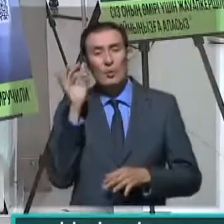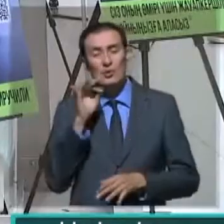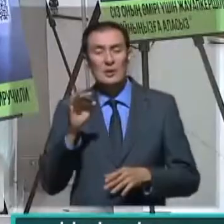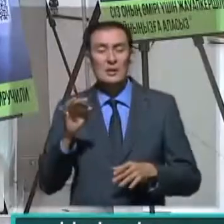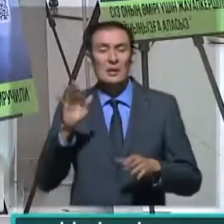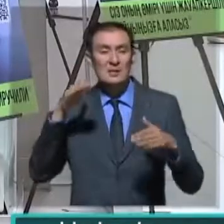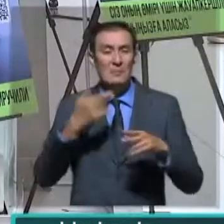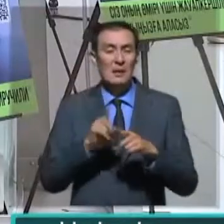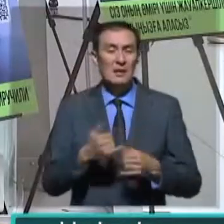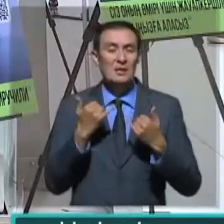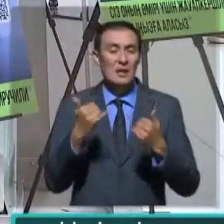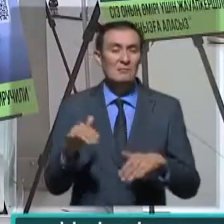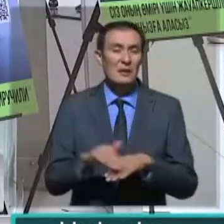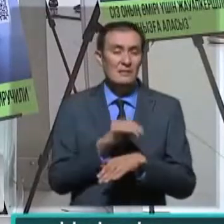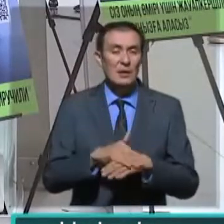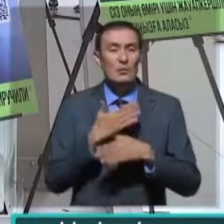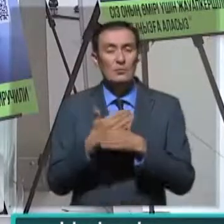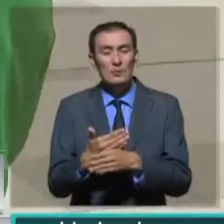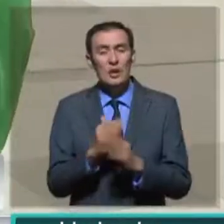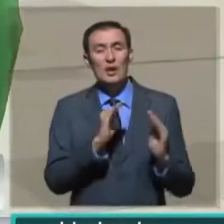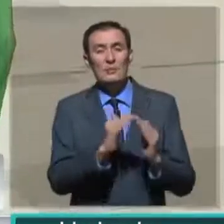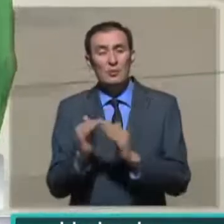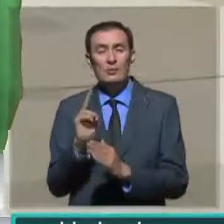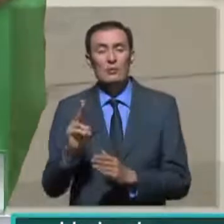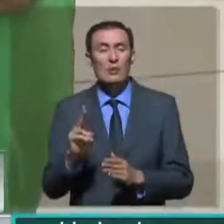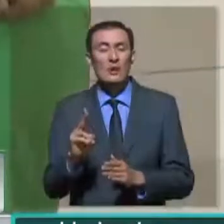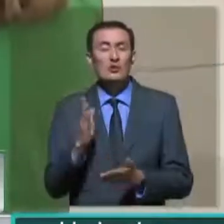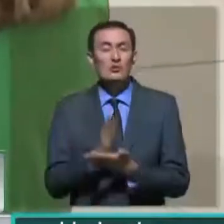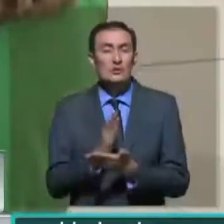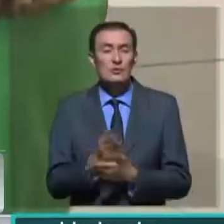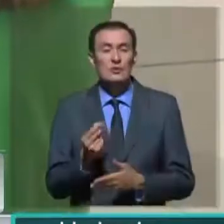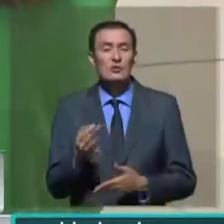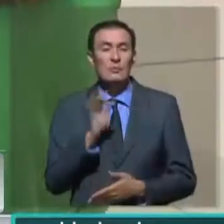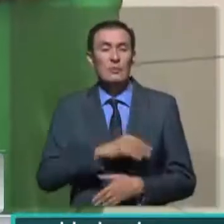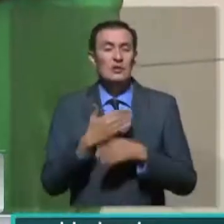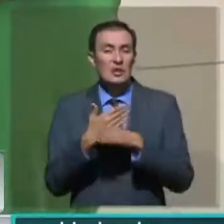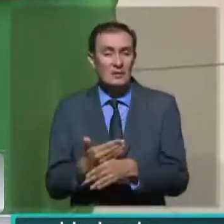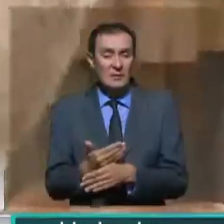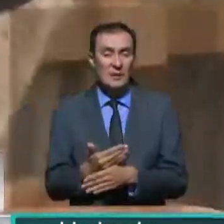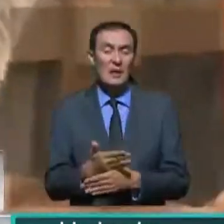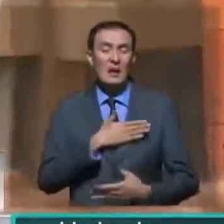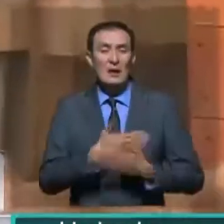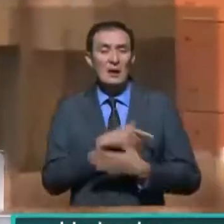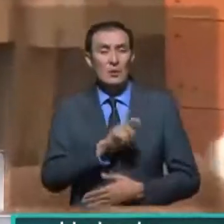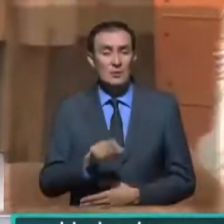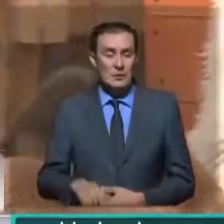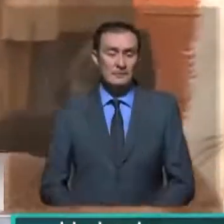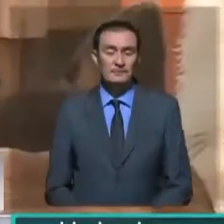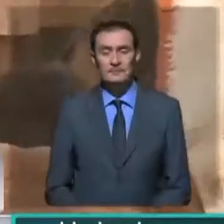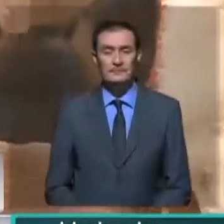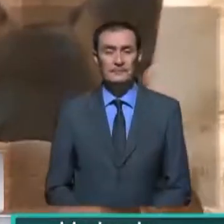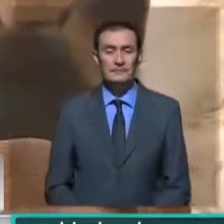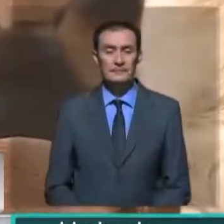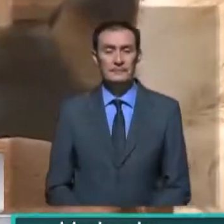собак, а также оказывать благотворительную помощь приютам, которые в основном существуют за счет пожертвований небезразличных к животным людей.